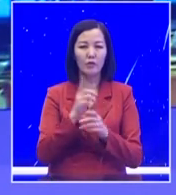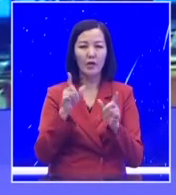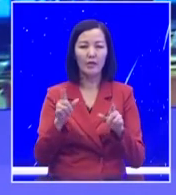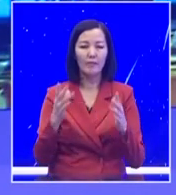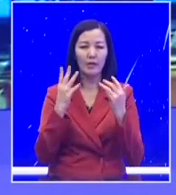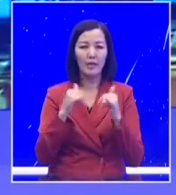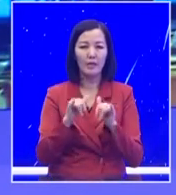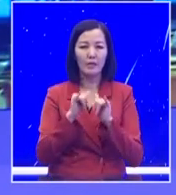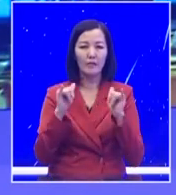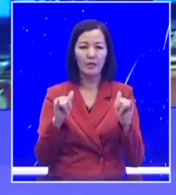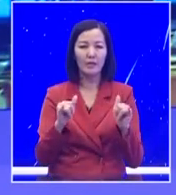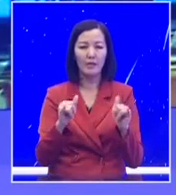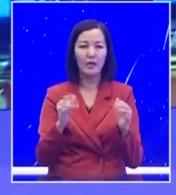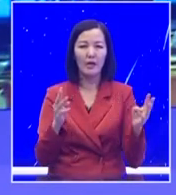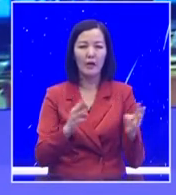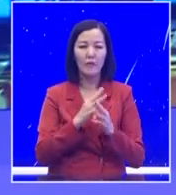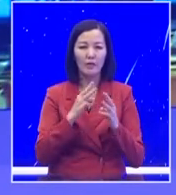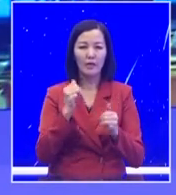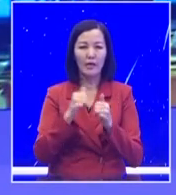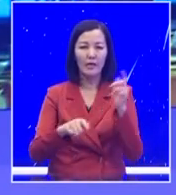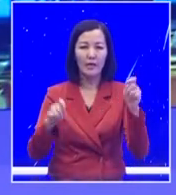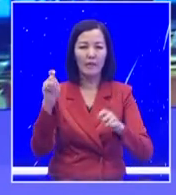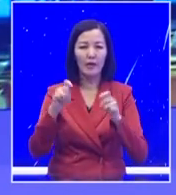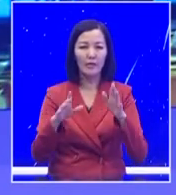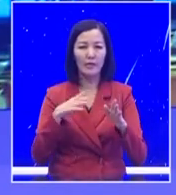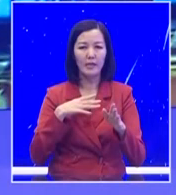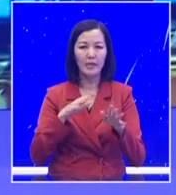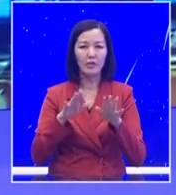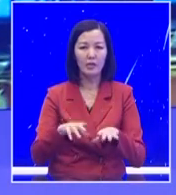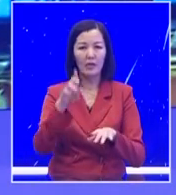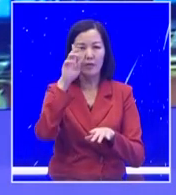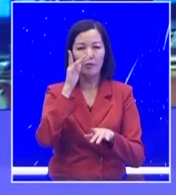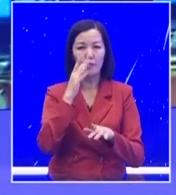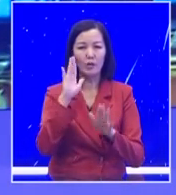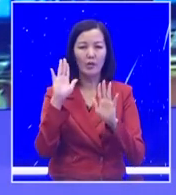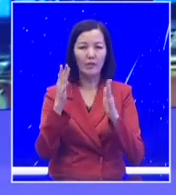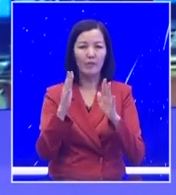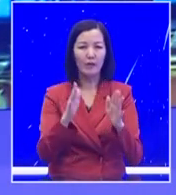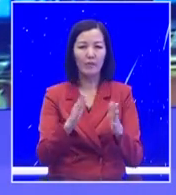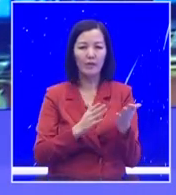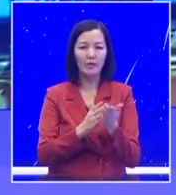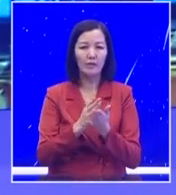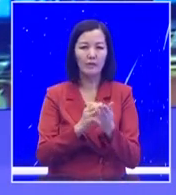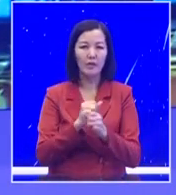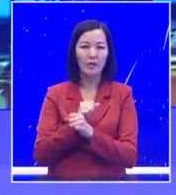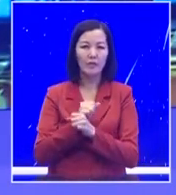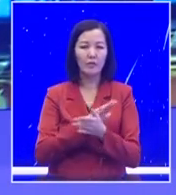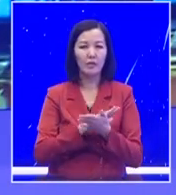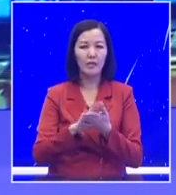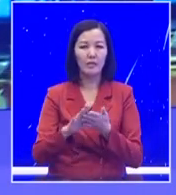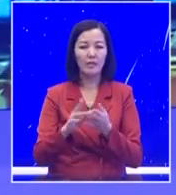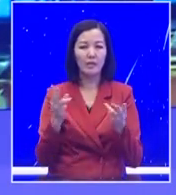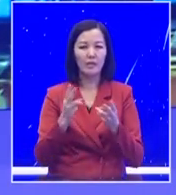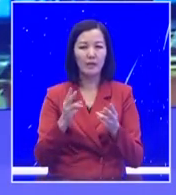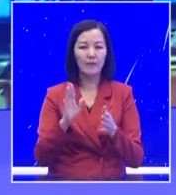аулау спортына әуестер еліміздің әр аймағынан келеді. Тек жергілікті мемлекеттік ұлттық табиғи паркінің қызметкерлері демалушыларға